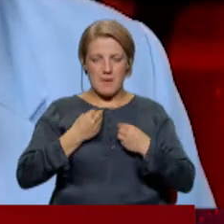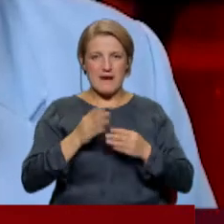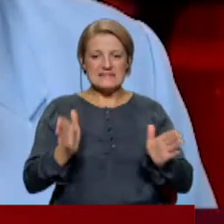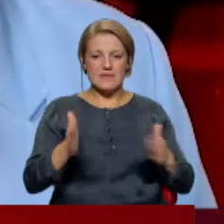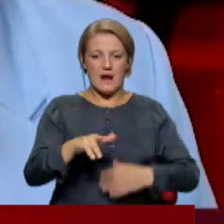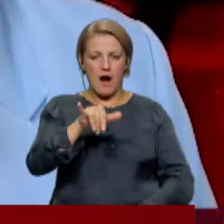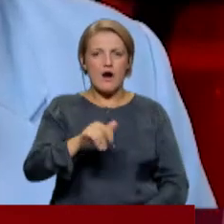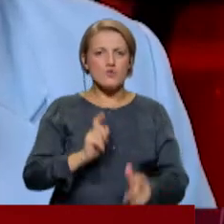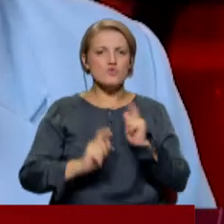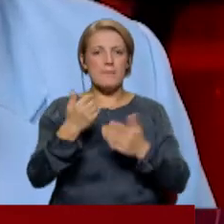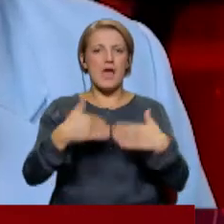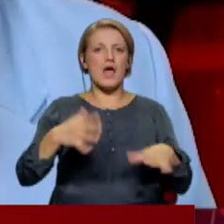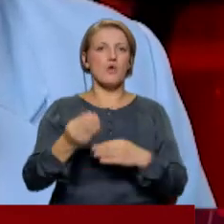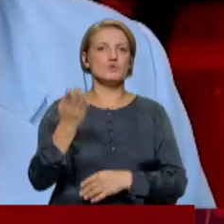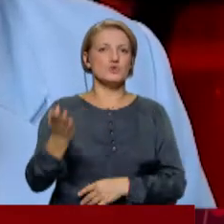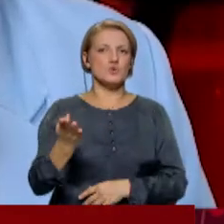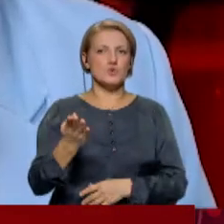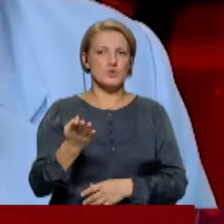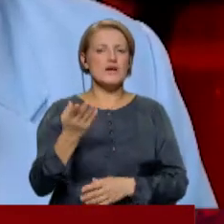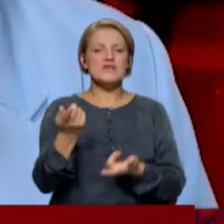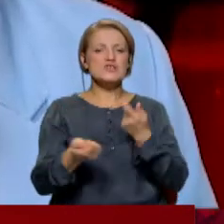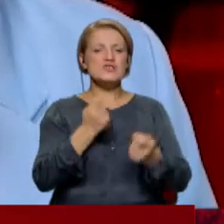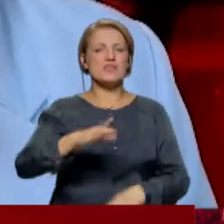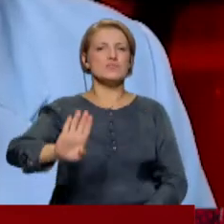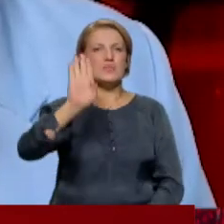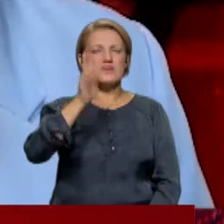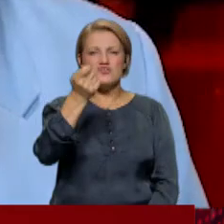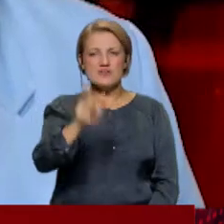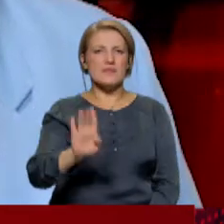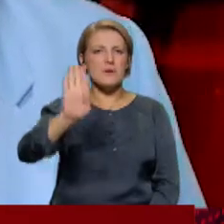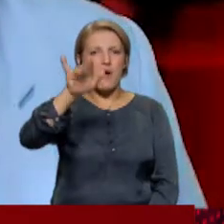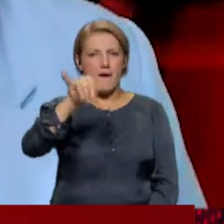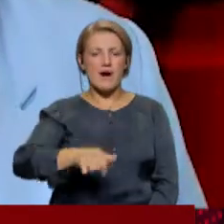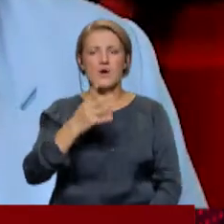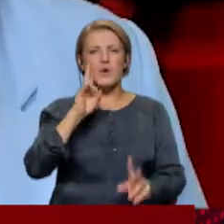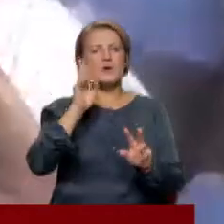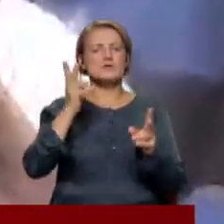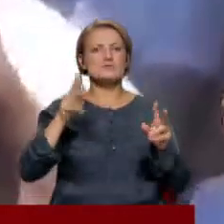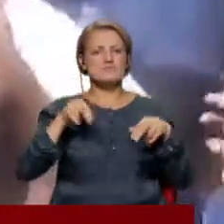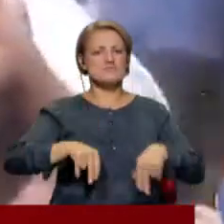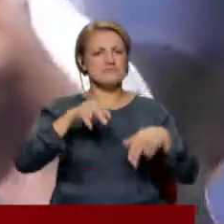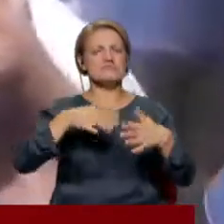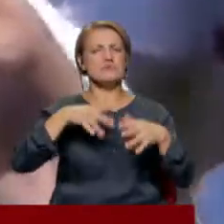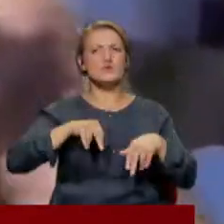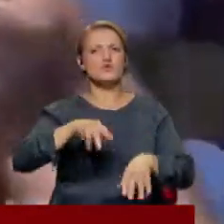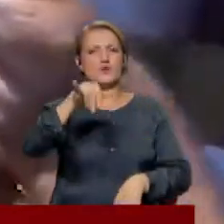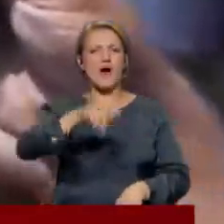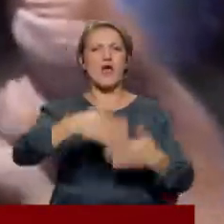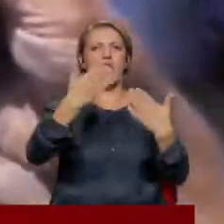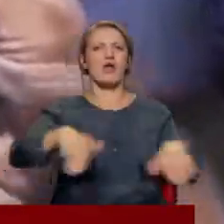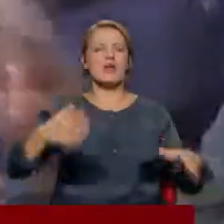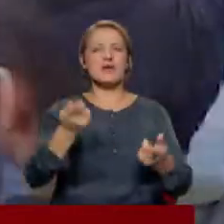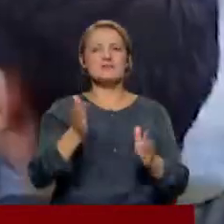sendikal hakkının kullanmasına engel olundu. İşçilerin demokratik hakkını kullanması, gösteri ve yürüyüş hakkı engellendi. Sendika başkanı